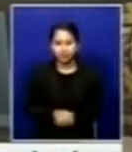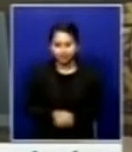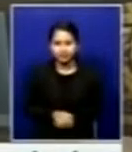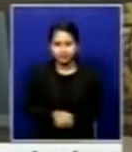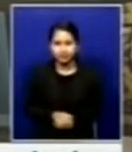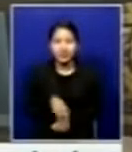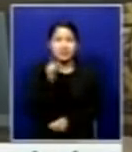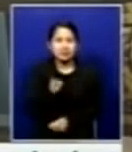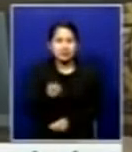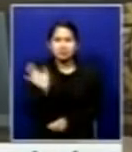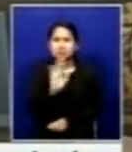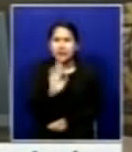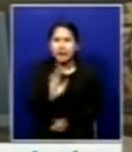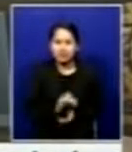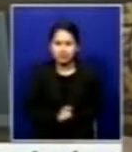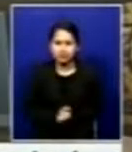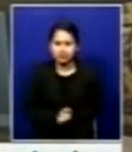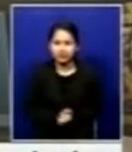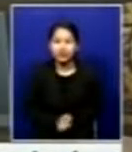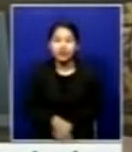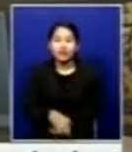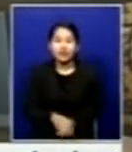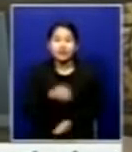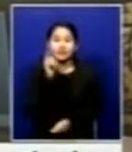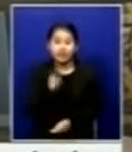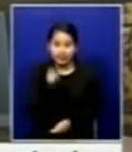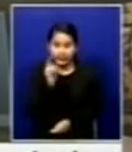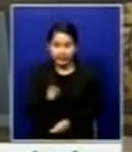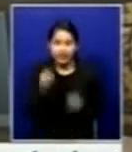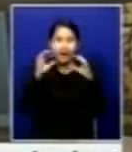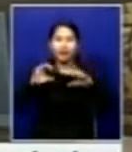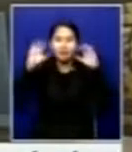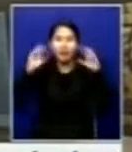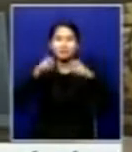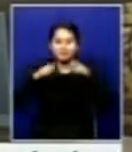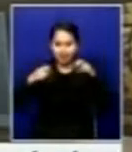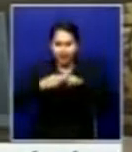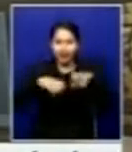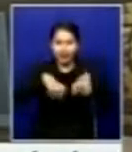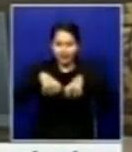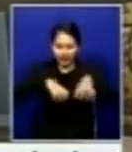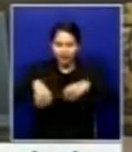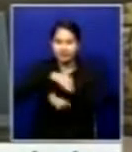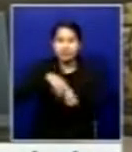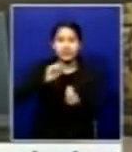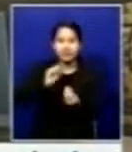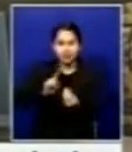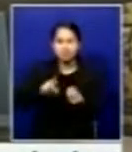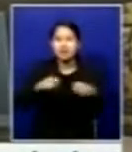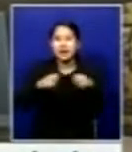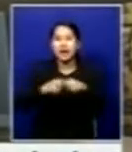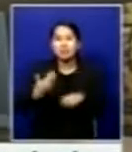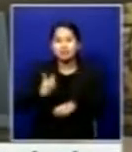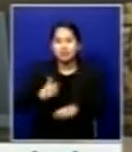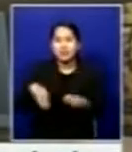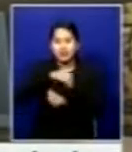ข้อที่จริงไม่ใช่ครับท่านนายครับข้อที่จริงรัฐบาลชุดนี้นี่มีปัญหากับการบริหารงานทั้งด้านเศรษฐกิจเพราะว่าเศรษฐกิจต